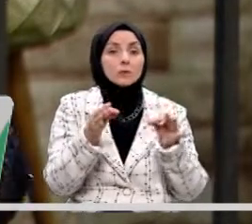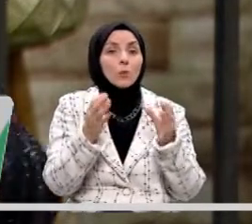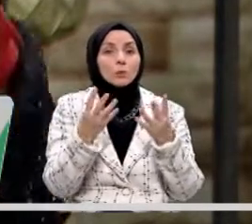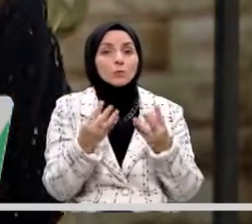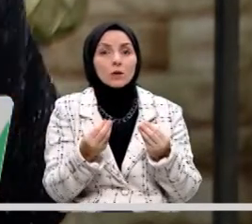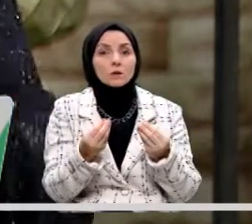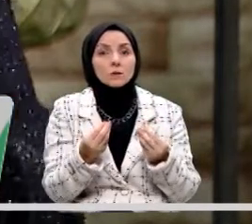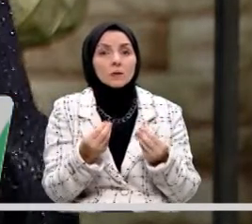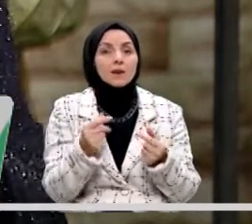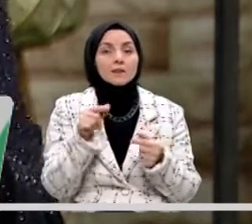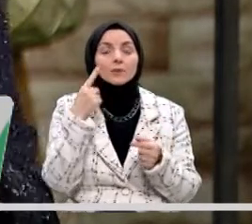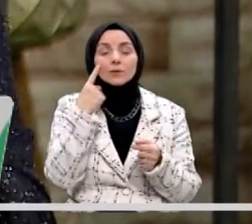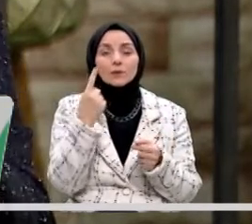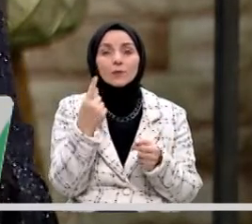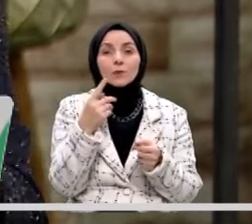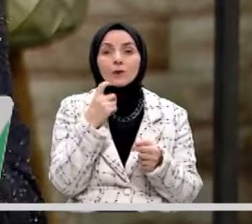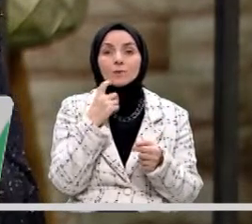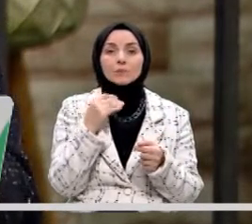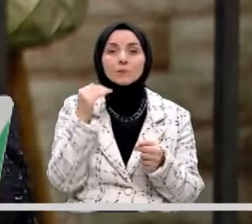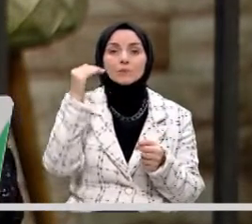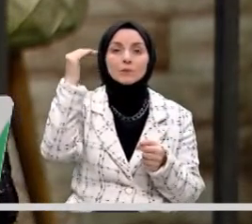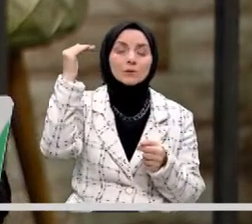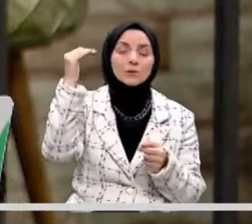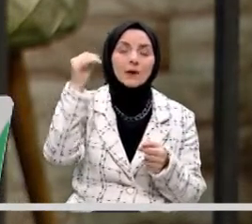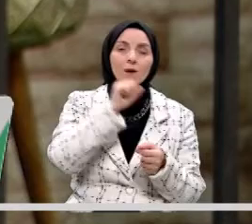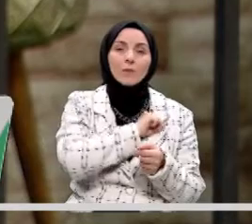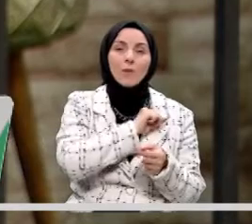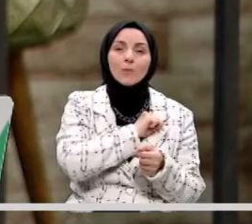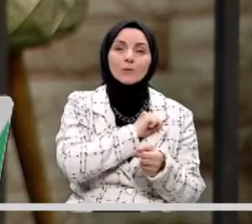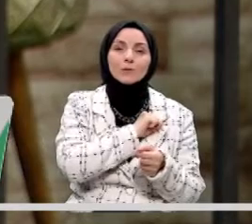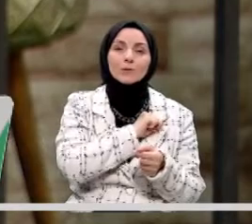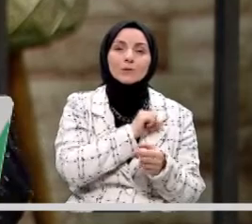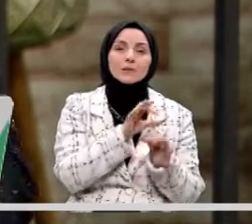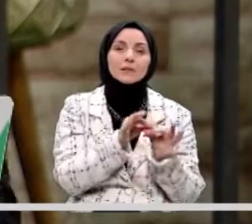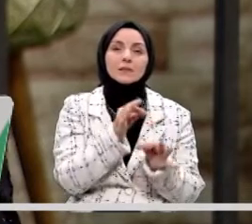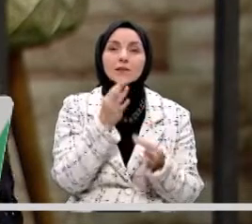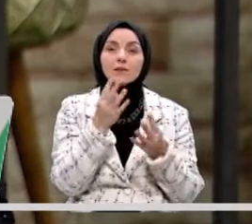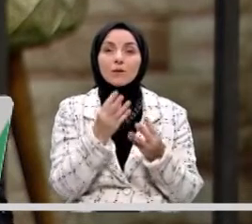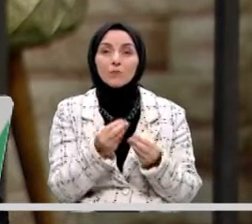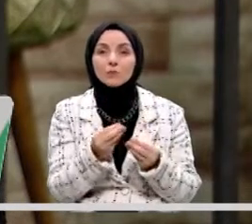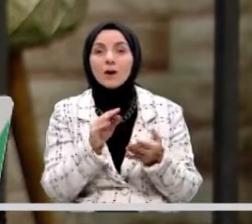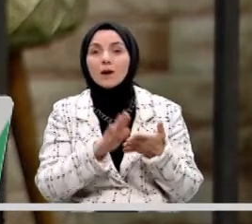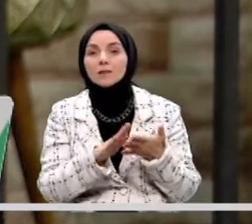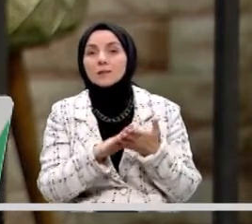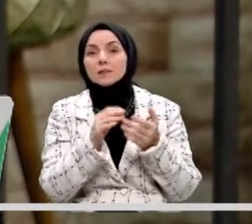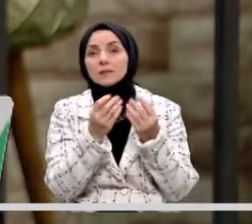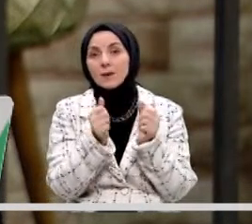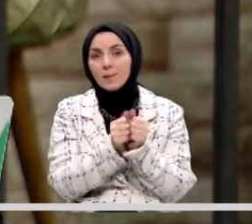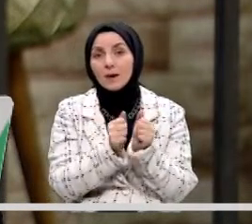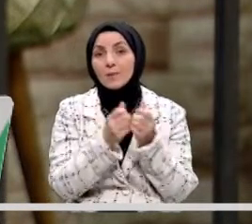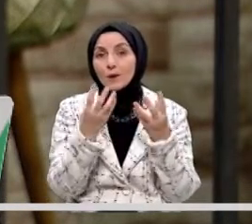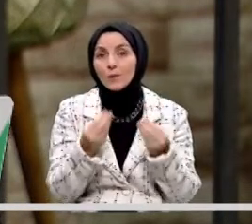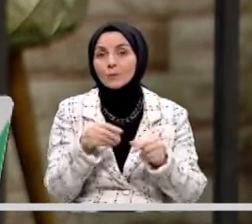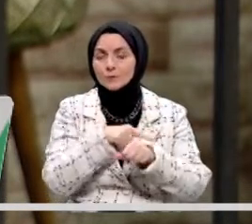ona göre büyükler korkulu tehlikeli kaygı duyulacak insanlardır arkadaşlarıyla olan ilişkide de